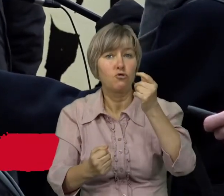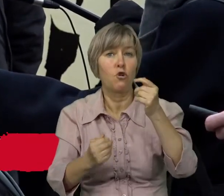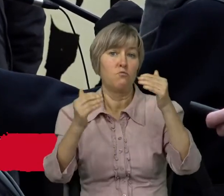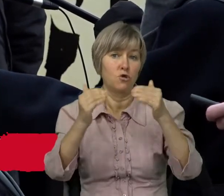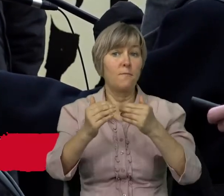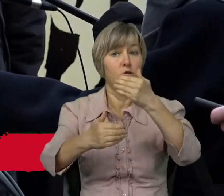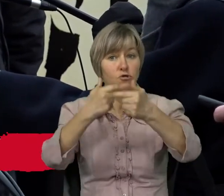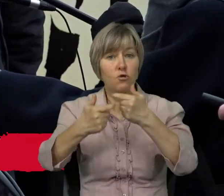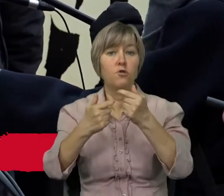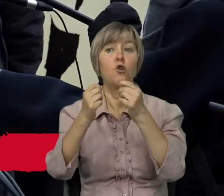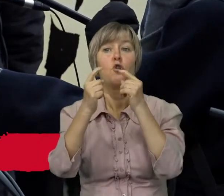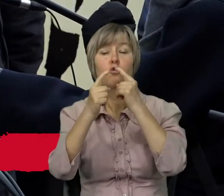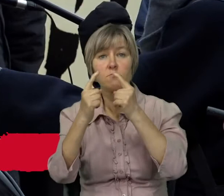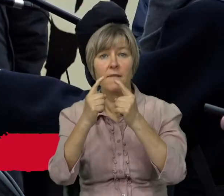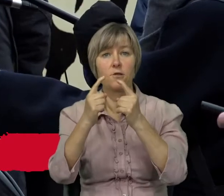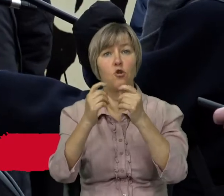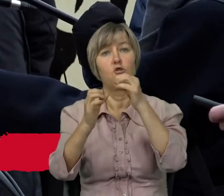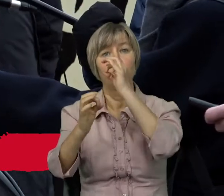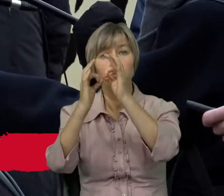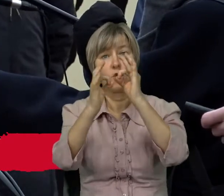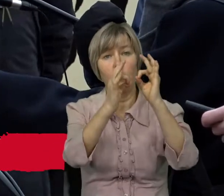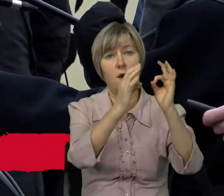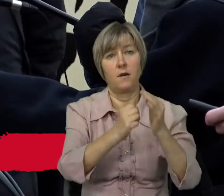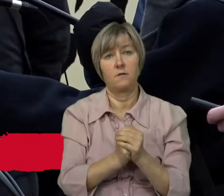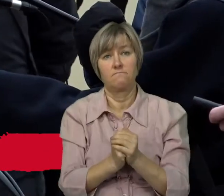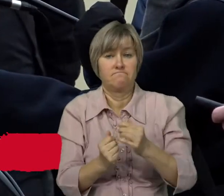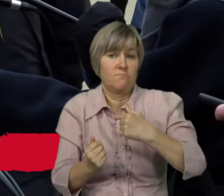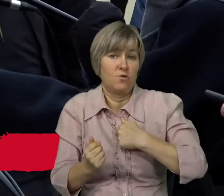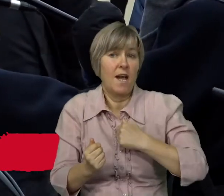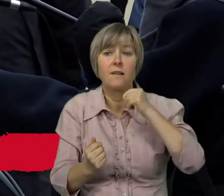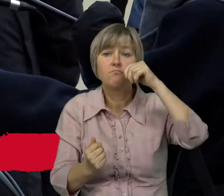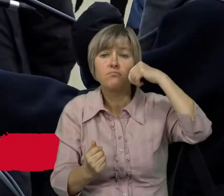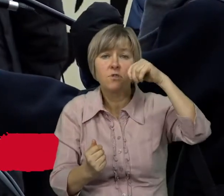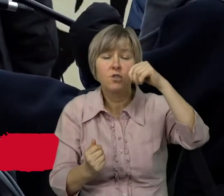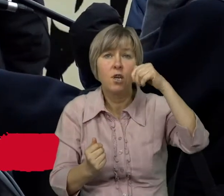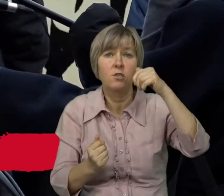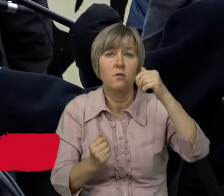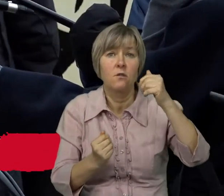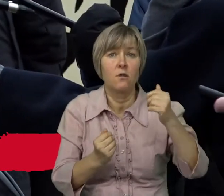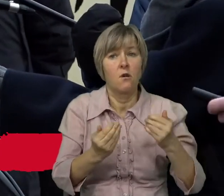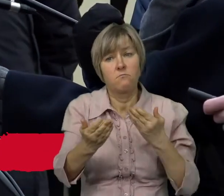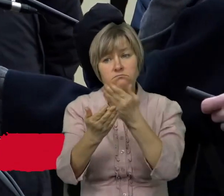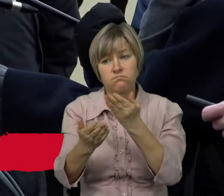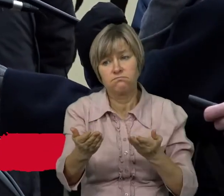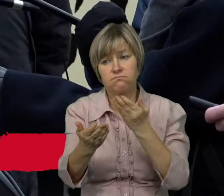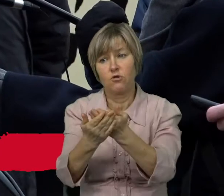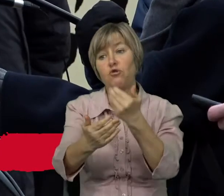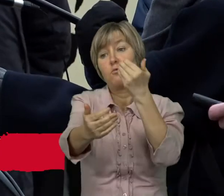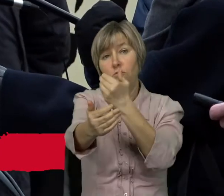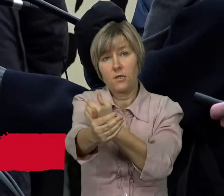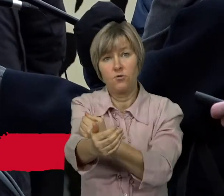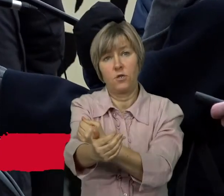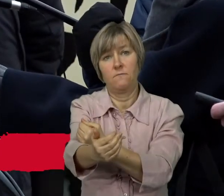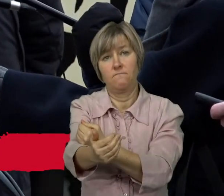rozmawiać o szczegółach. Ja mogę tylko powiedzieć, że ja niemal każdego tygodnia składam różne zawiadomienia do prokuratury